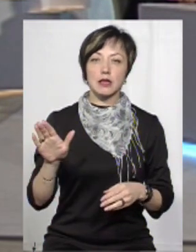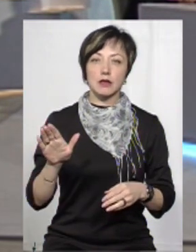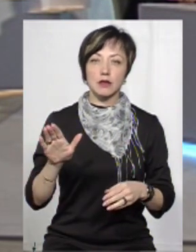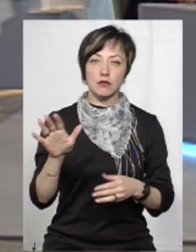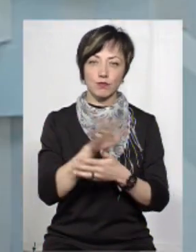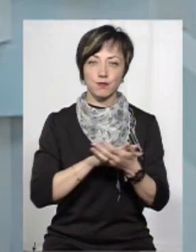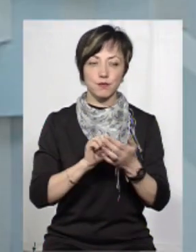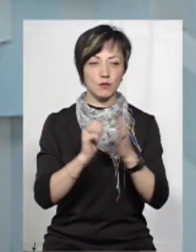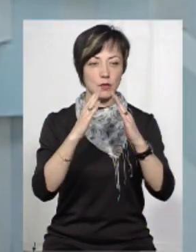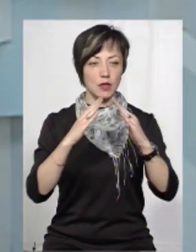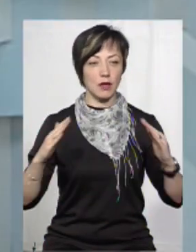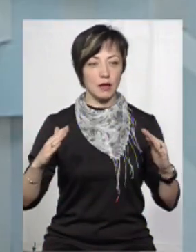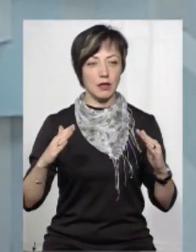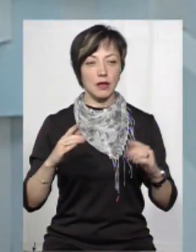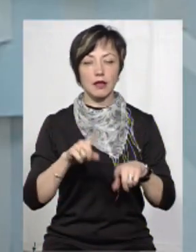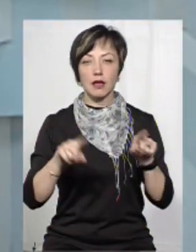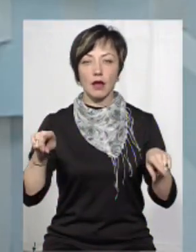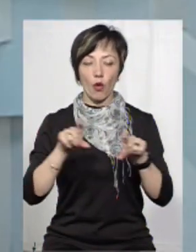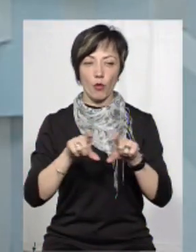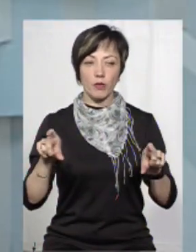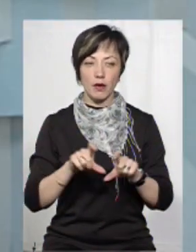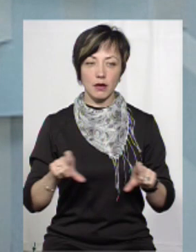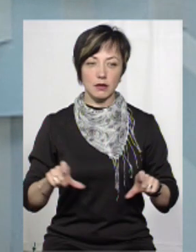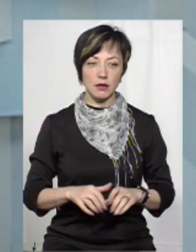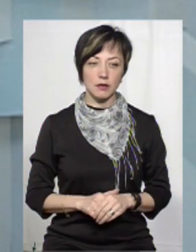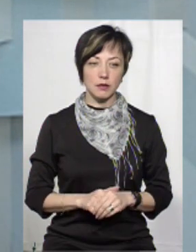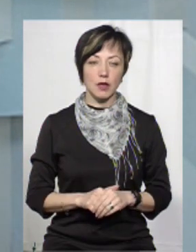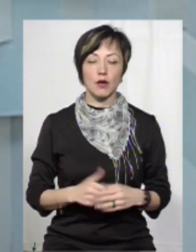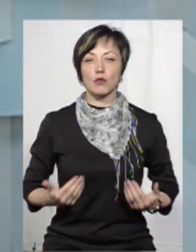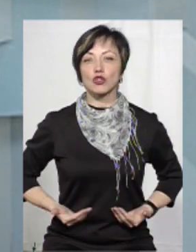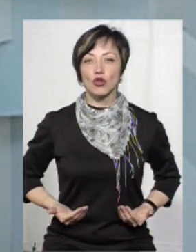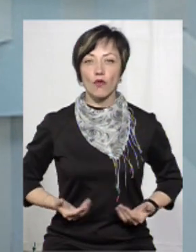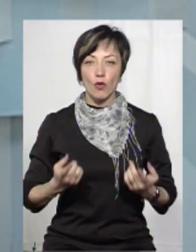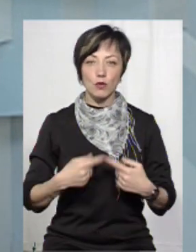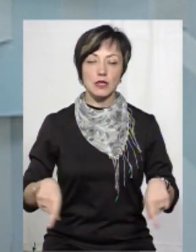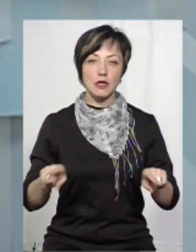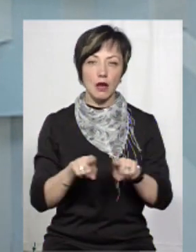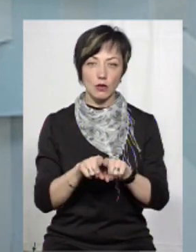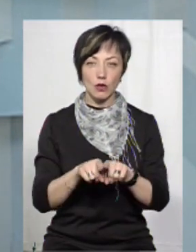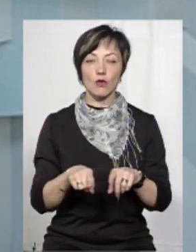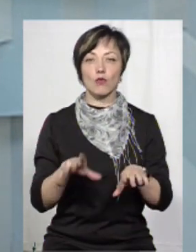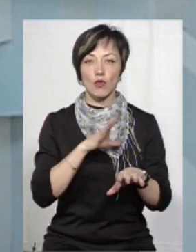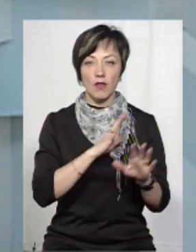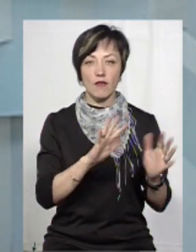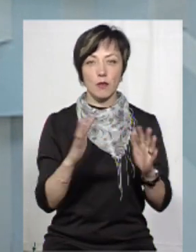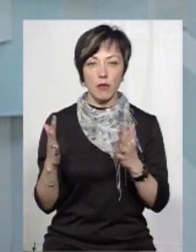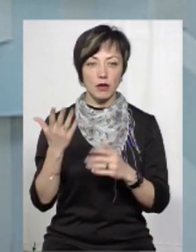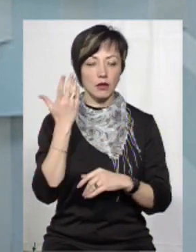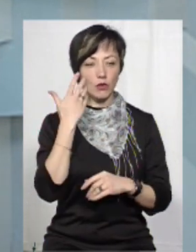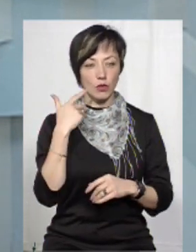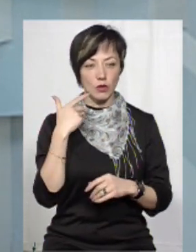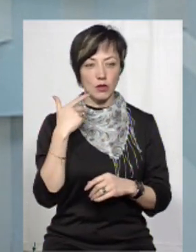дахи на деяких об'єктах. По житловому сектору теж були випадки,